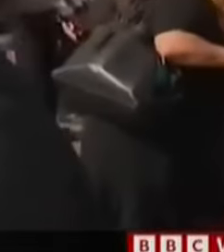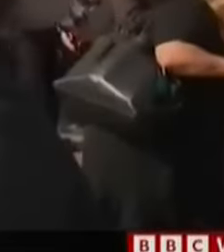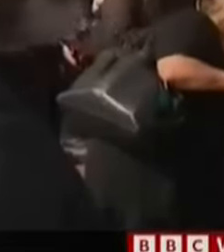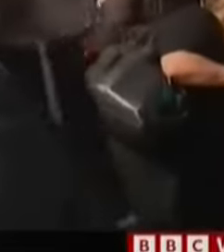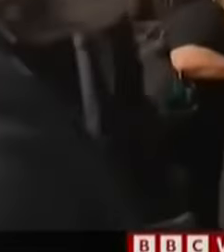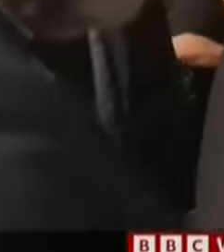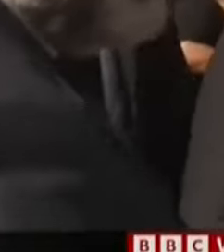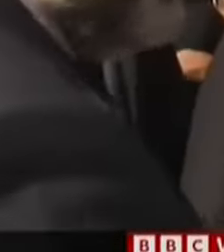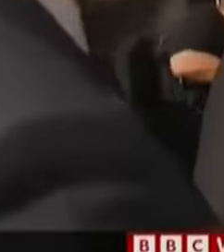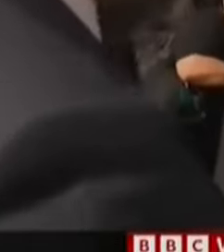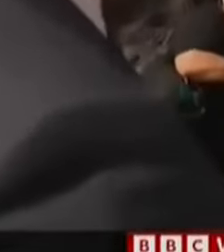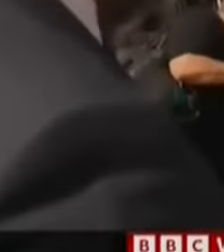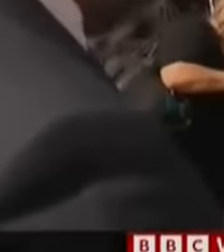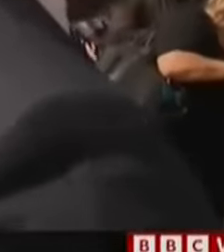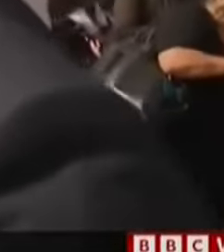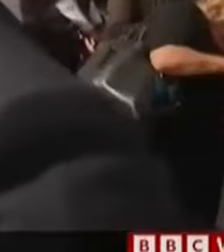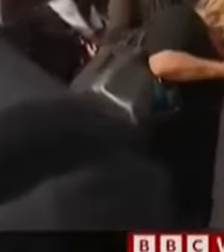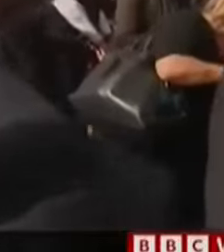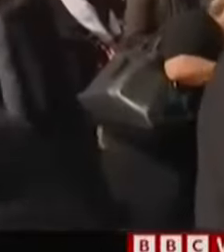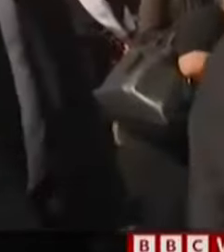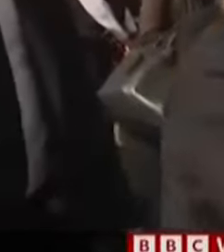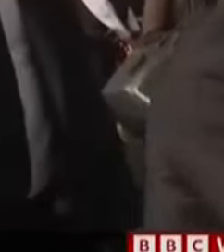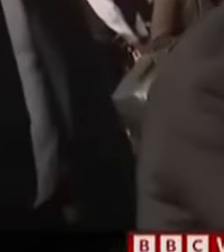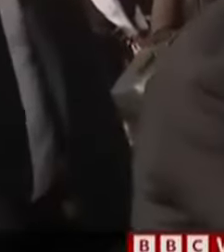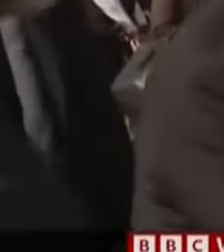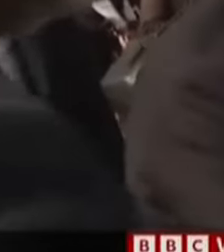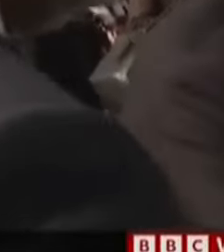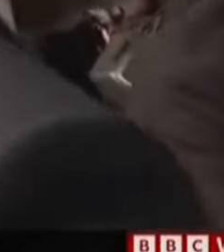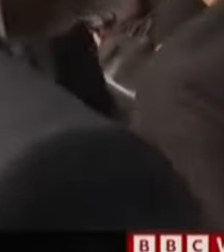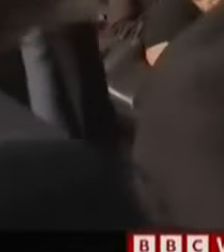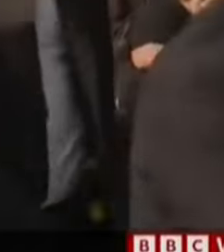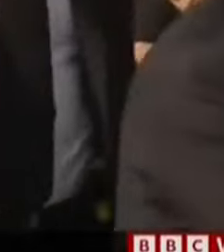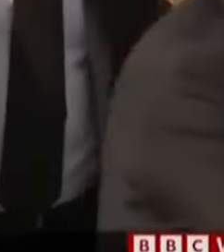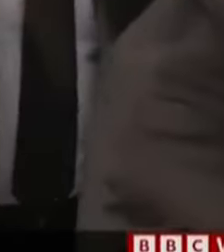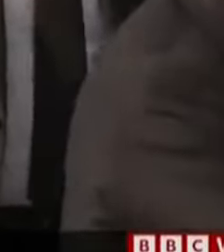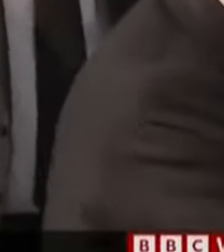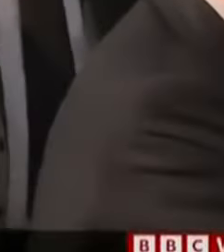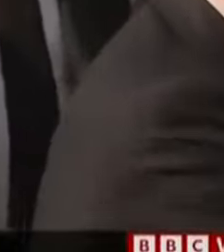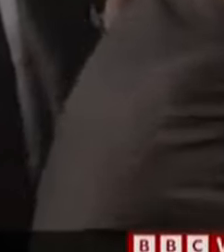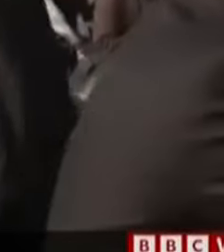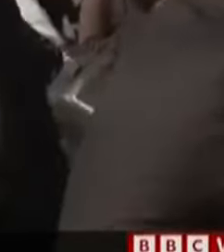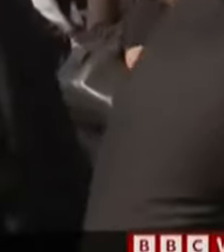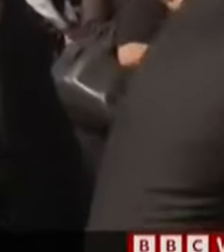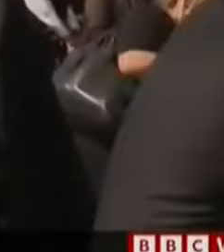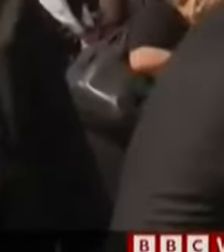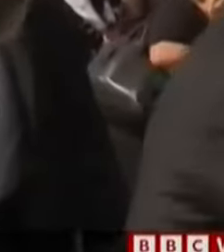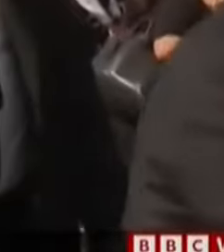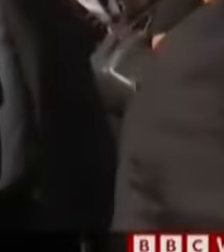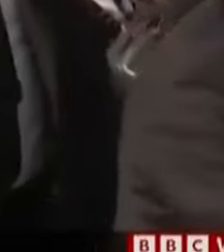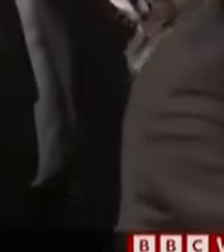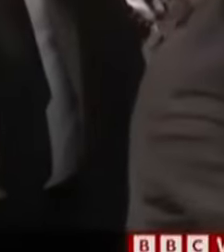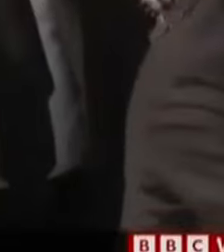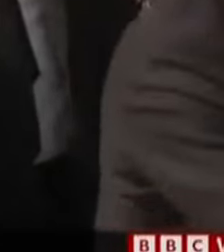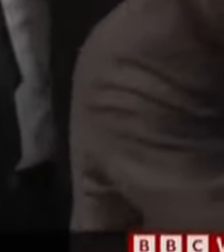αγάπη από τους υπηκόους του, δεν μπαίνει στο παλάτι σε αυτή την πρώτη είσοδο, αλλά